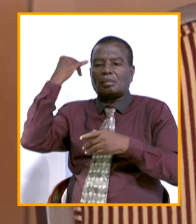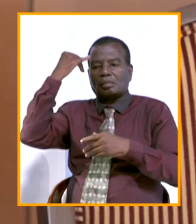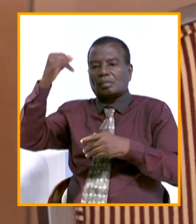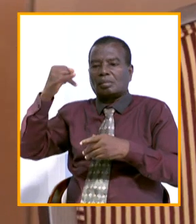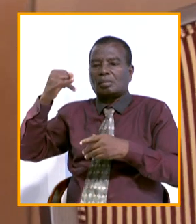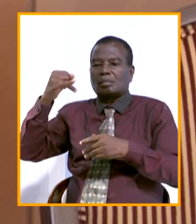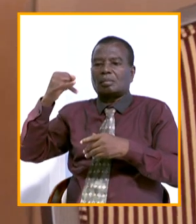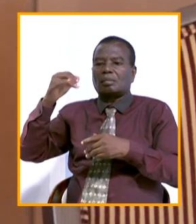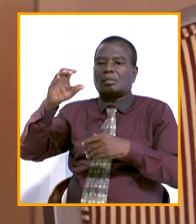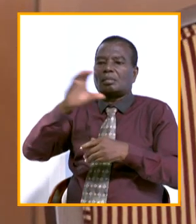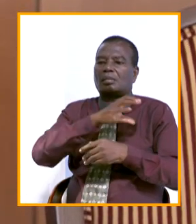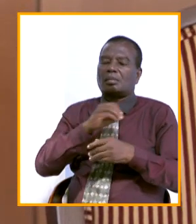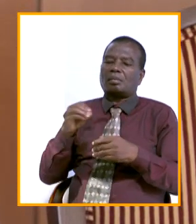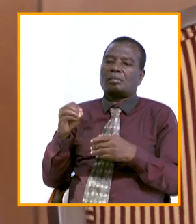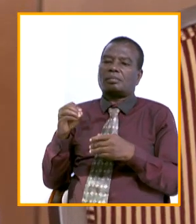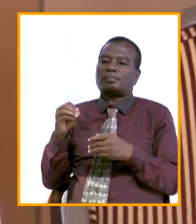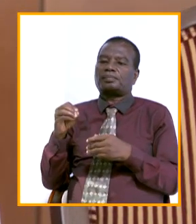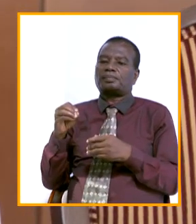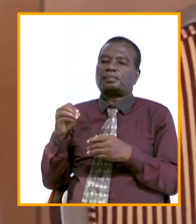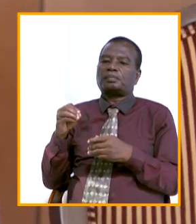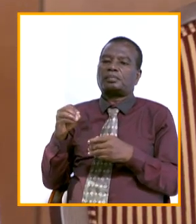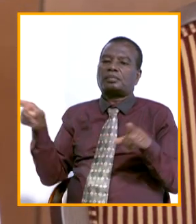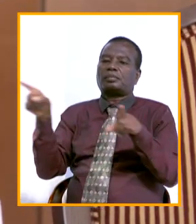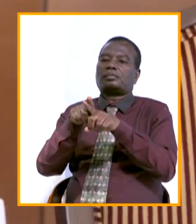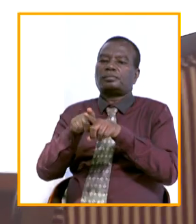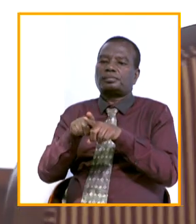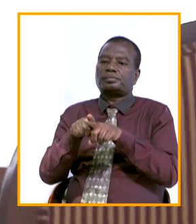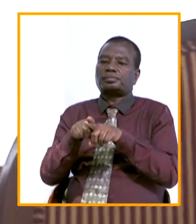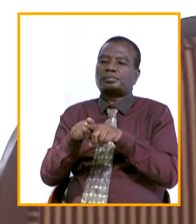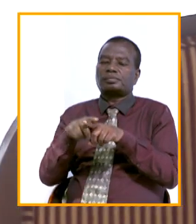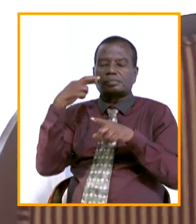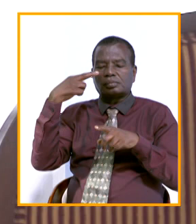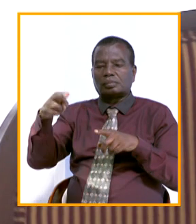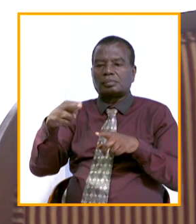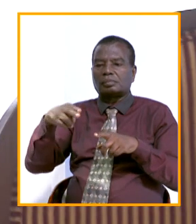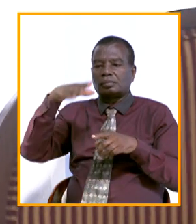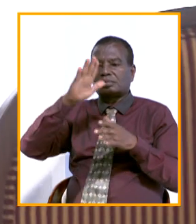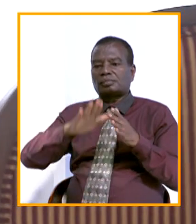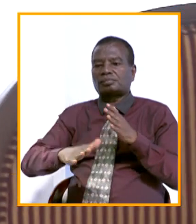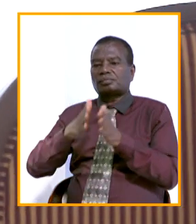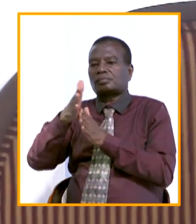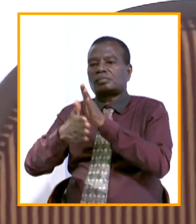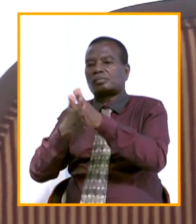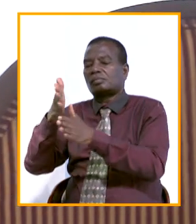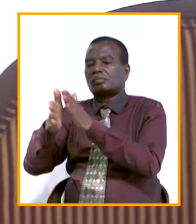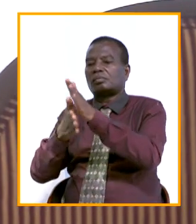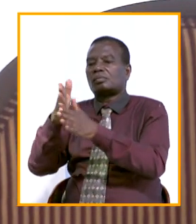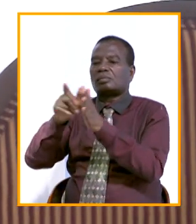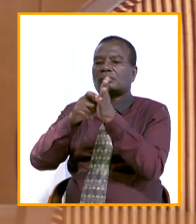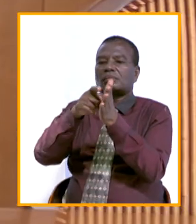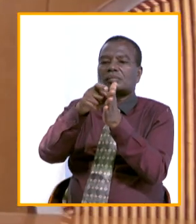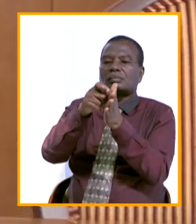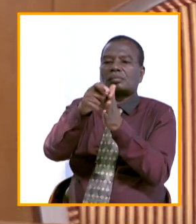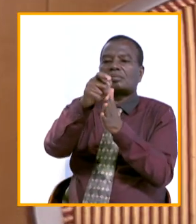initiatives COVAX et AVAT. Aussi, au regard de la faible circulation du virus de